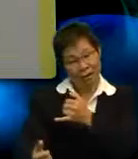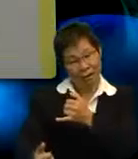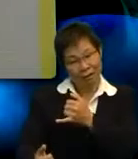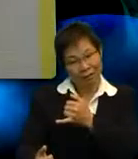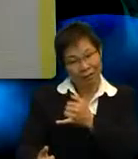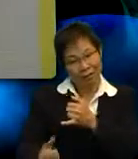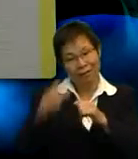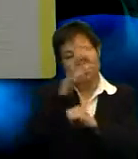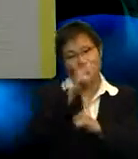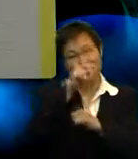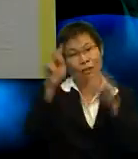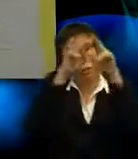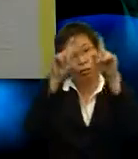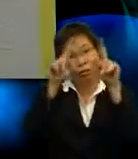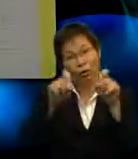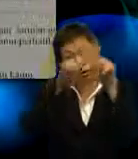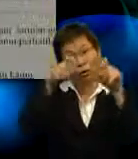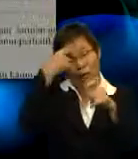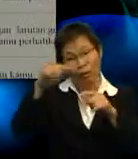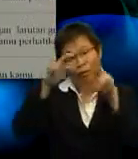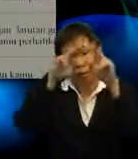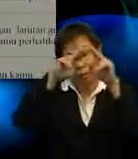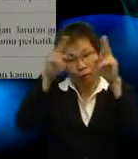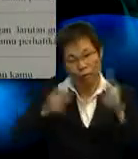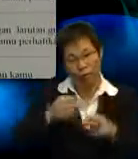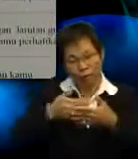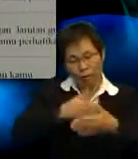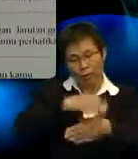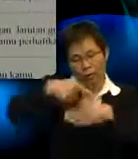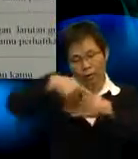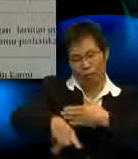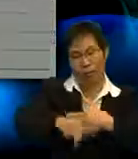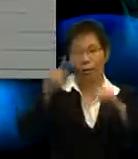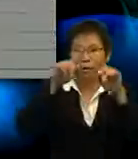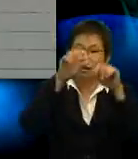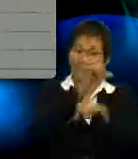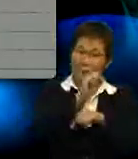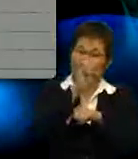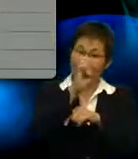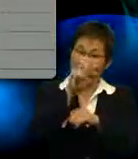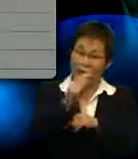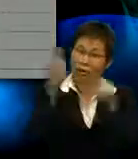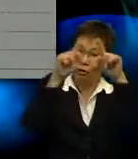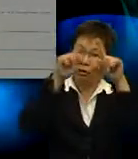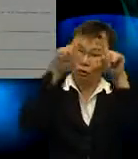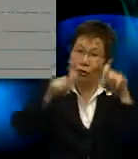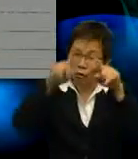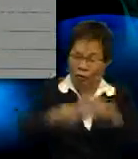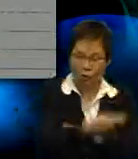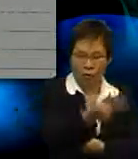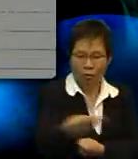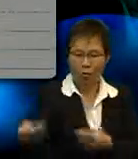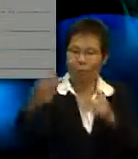set-set soalan bagi ujian pra dan pos. Set-set soalan ini diedarkan kepada murid-murid